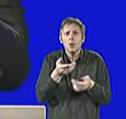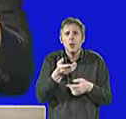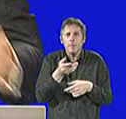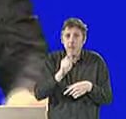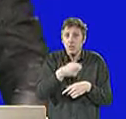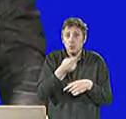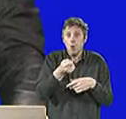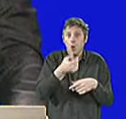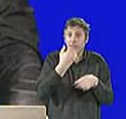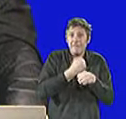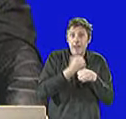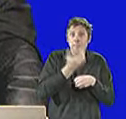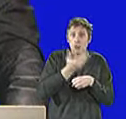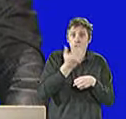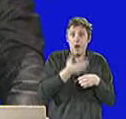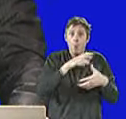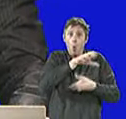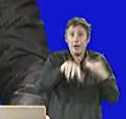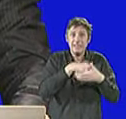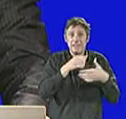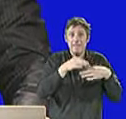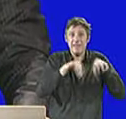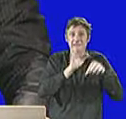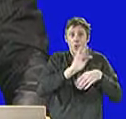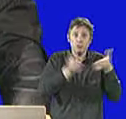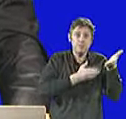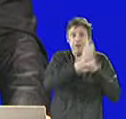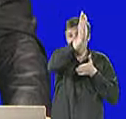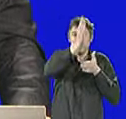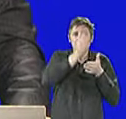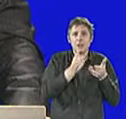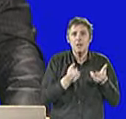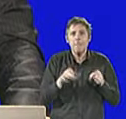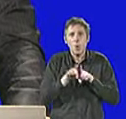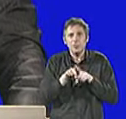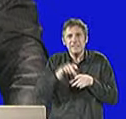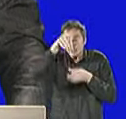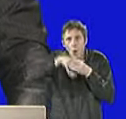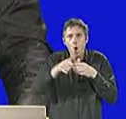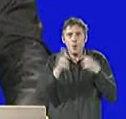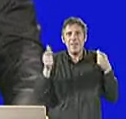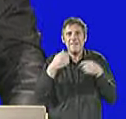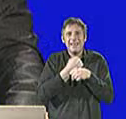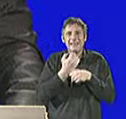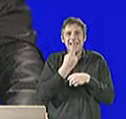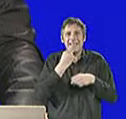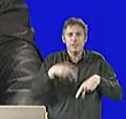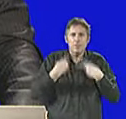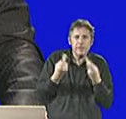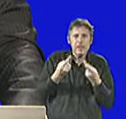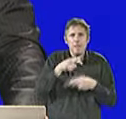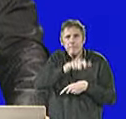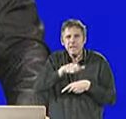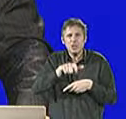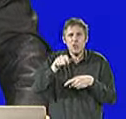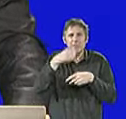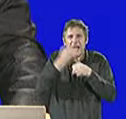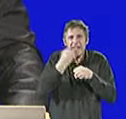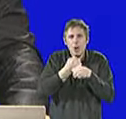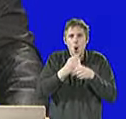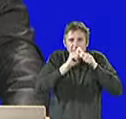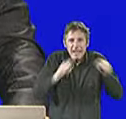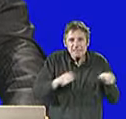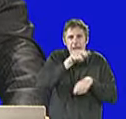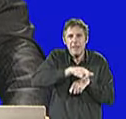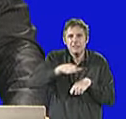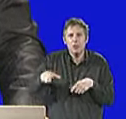sortir notre pays de la crise, mais aussi parce que je veux parler de la qualité de vie au travail, du respect du travailleur, de la sécurité